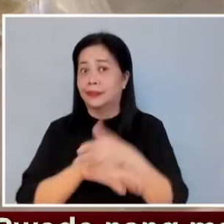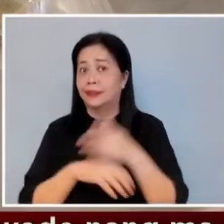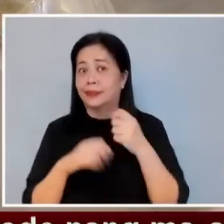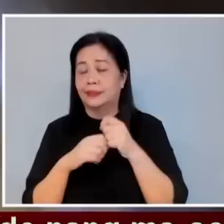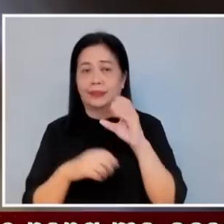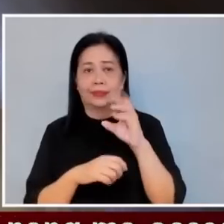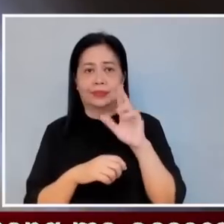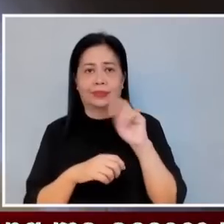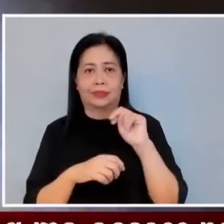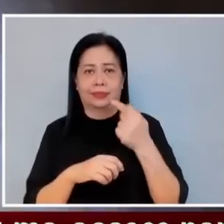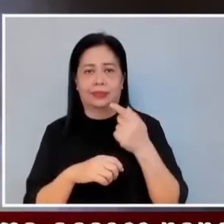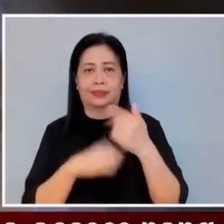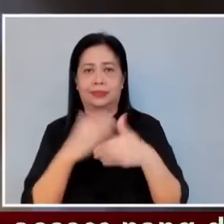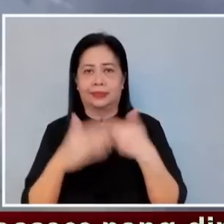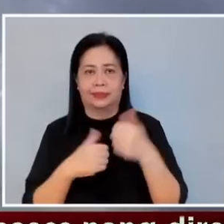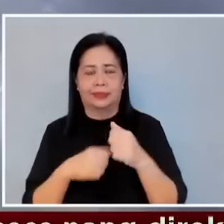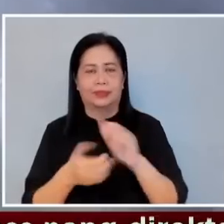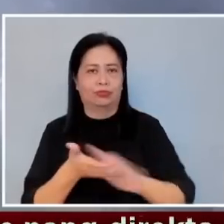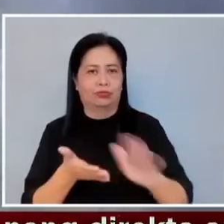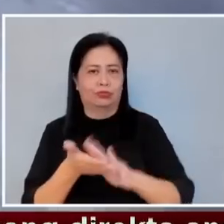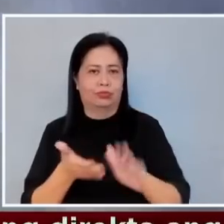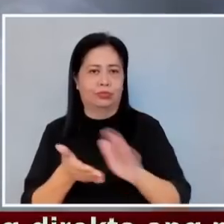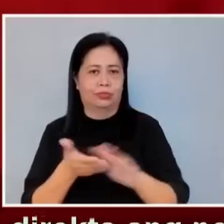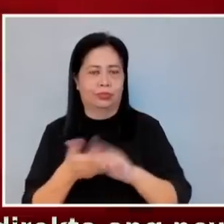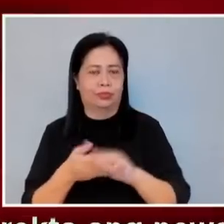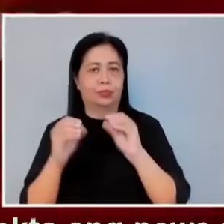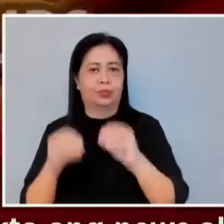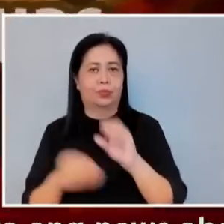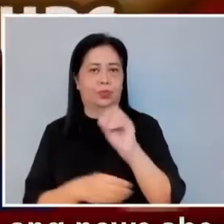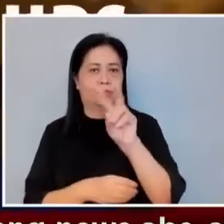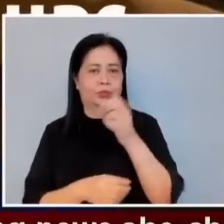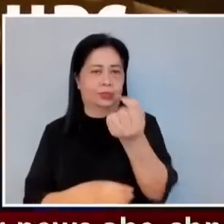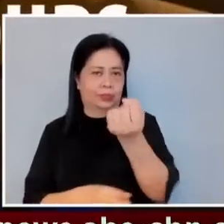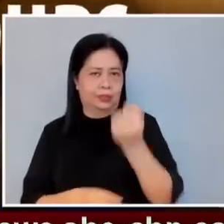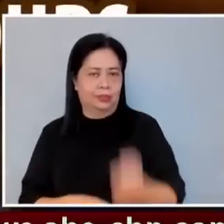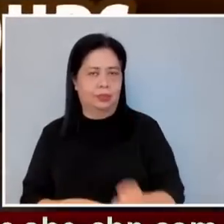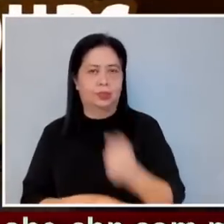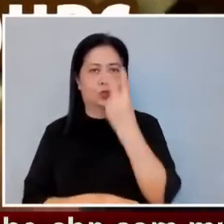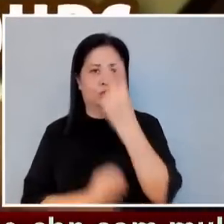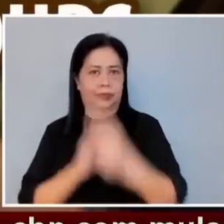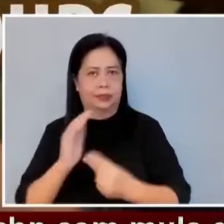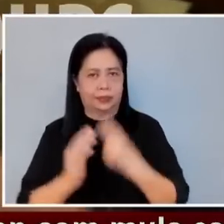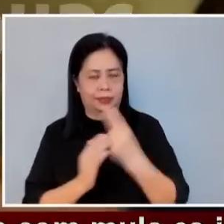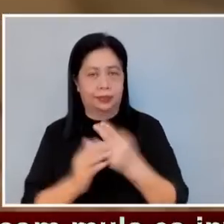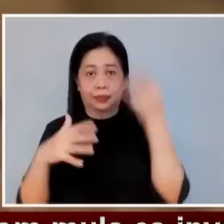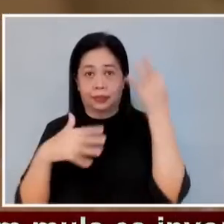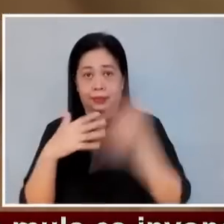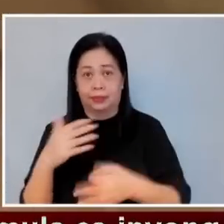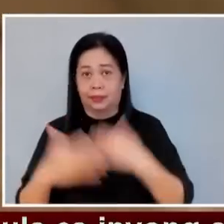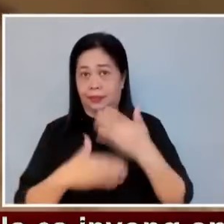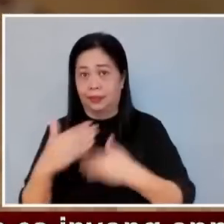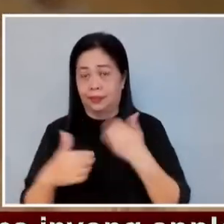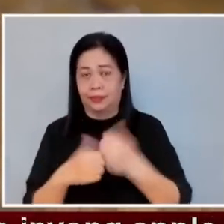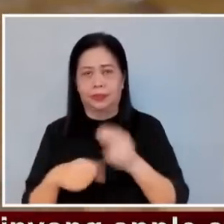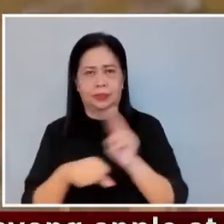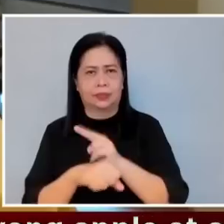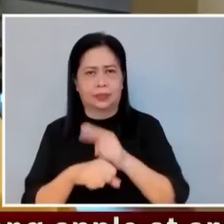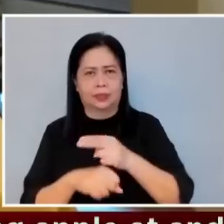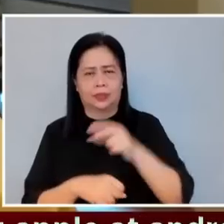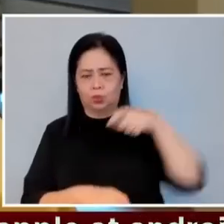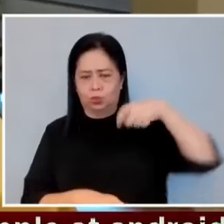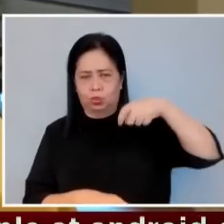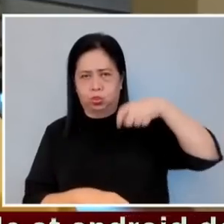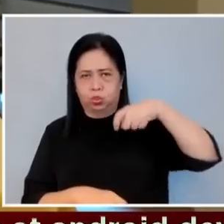curing process, hugasan ng ham at ilagay sa oven for 2 hours. At ang final process, gumamit ng torch